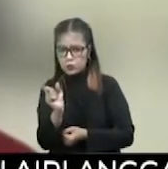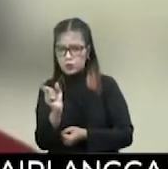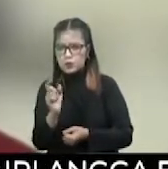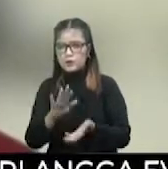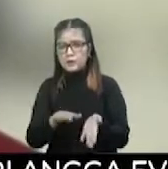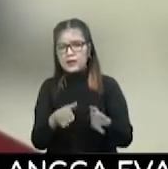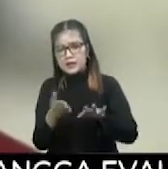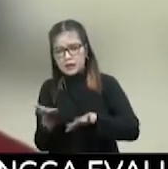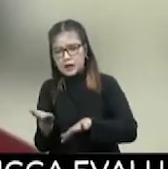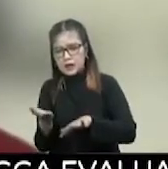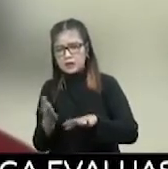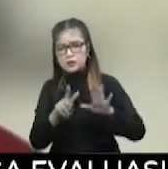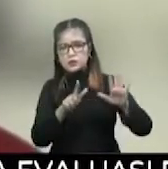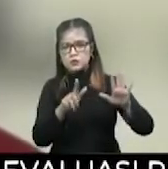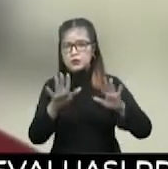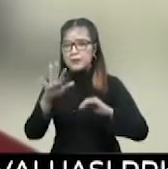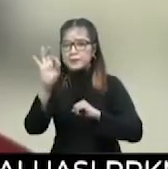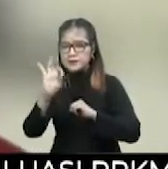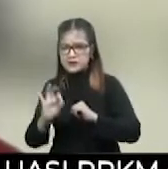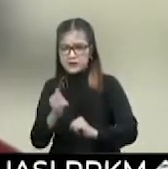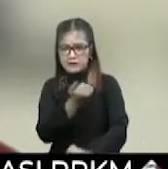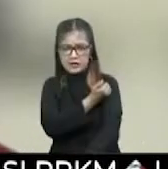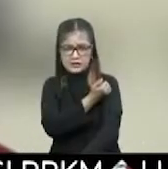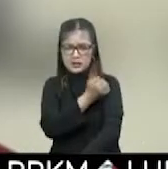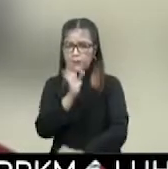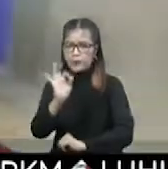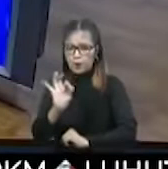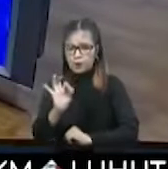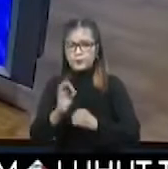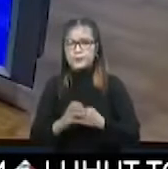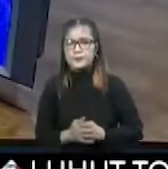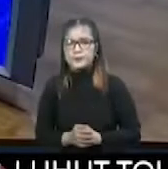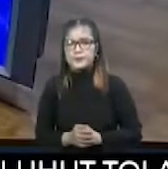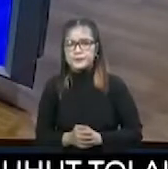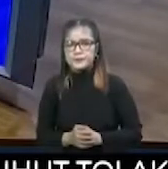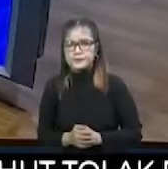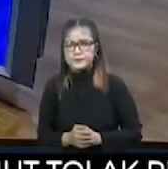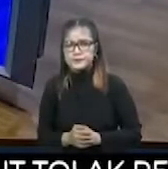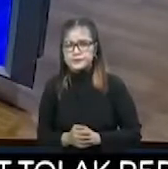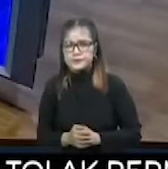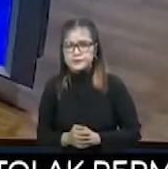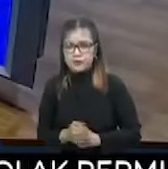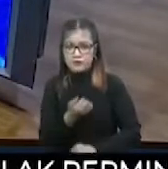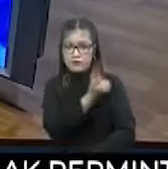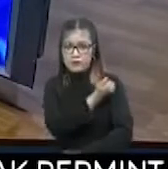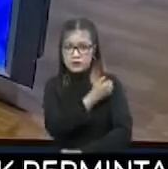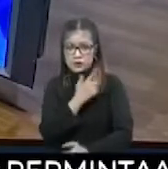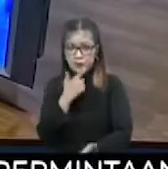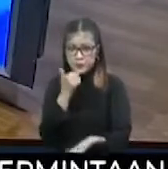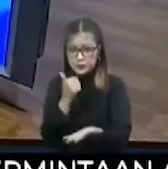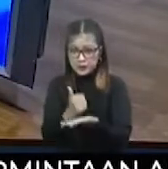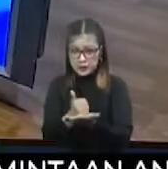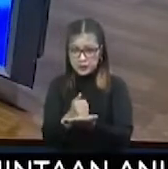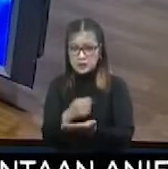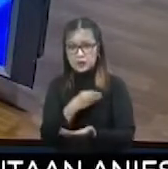itu ternyata 75% belum divaksin. Baik, jadi vaksinasi adalah salah satu kunci ya dok ya. Yang terakhir nih dok, kami ingin menanyakan